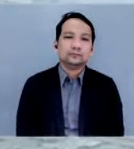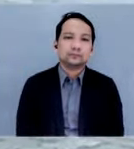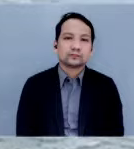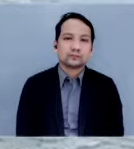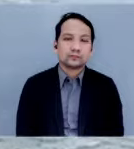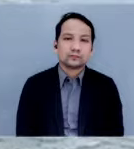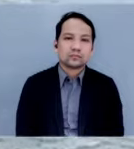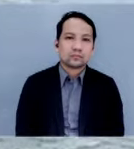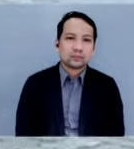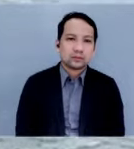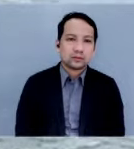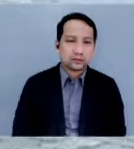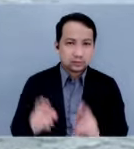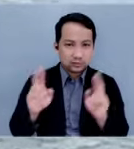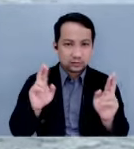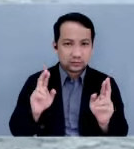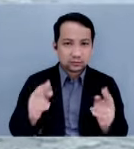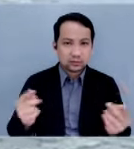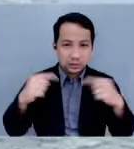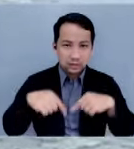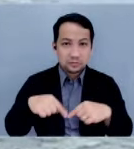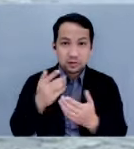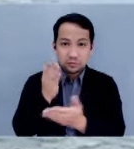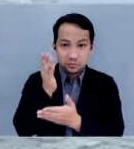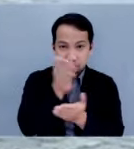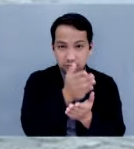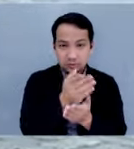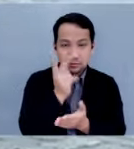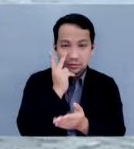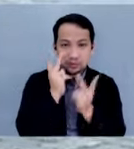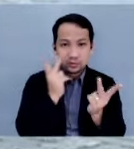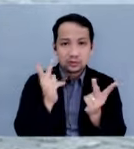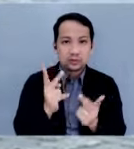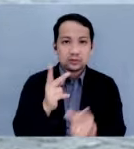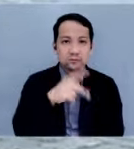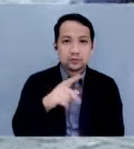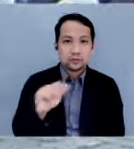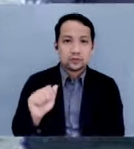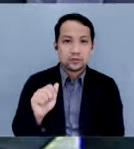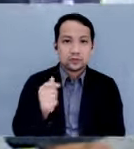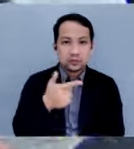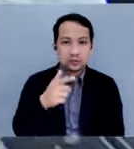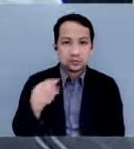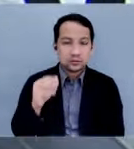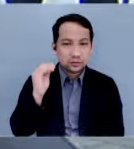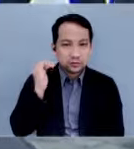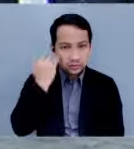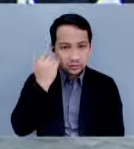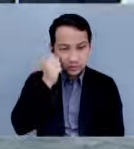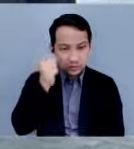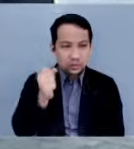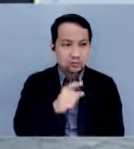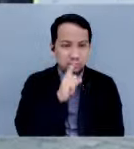Jester, inaasahan ngang pupunta at mag-iikot dito sa Batangas Port si PPA General Manager Jay Santiago para tiyakin na maayos yung sitwasyon dito at